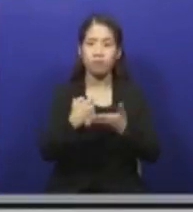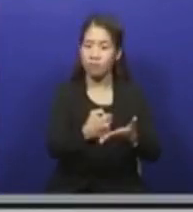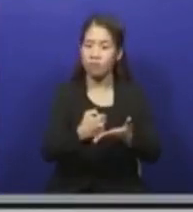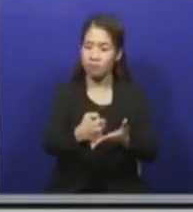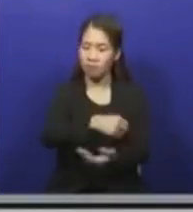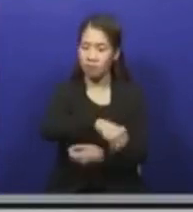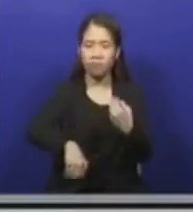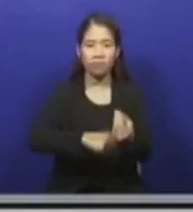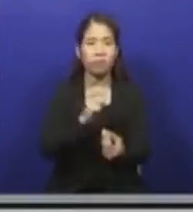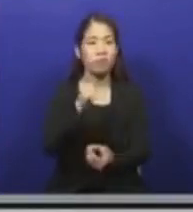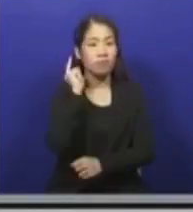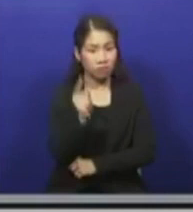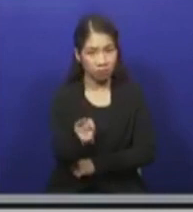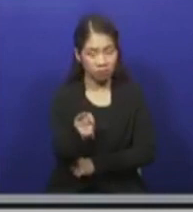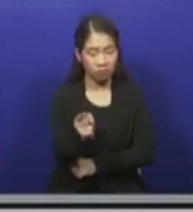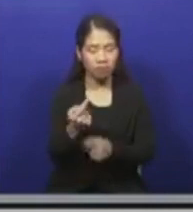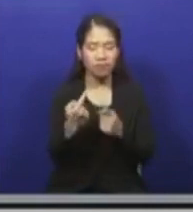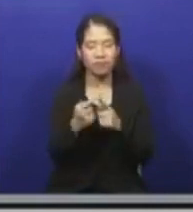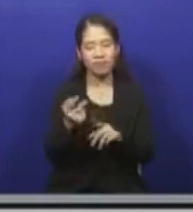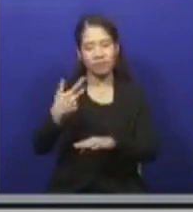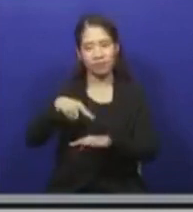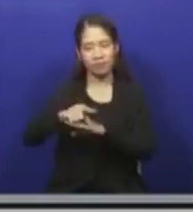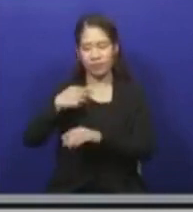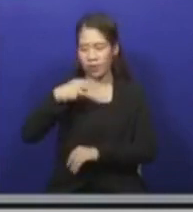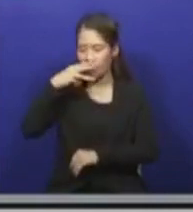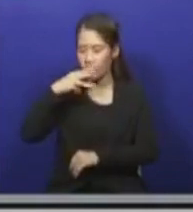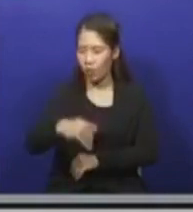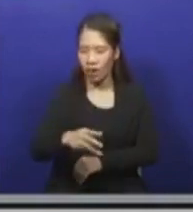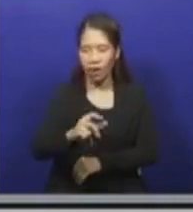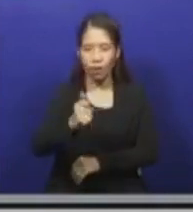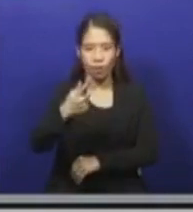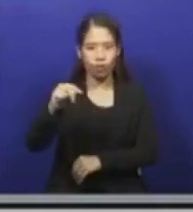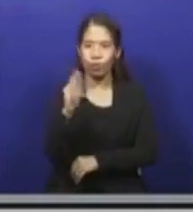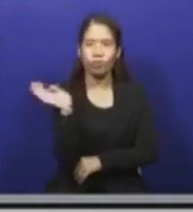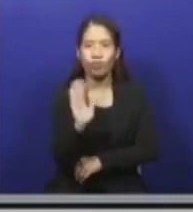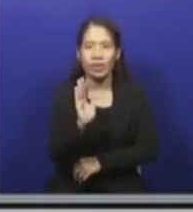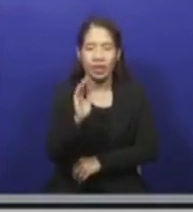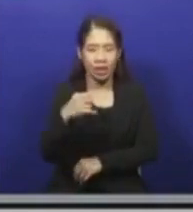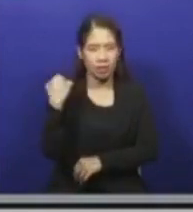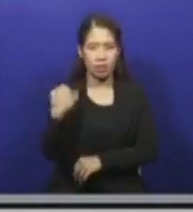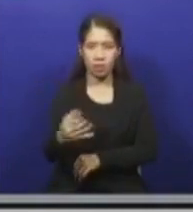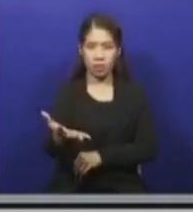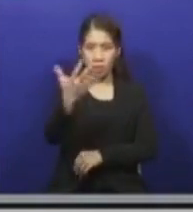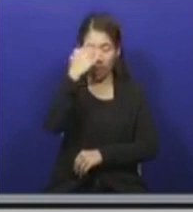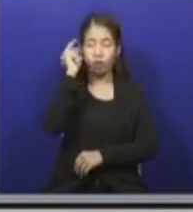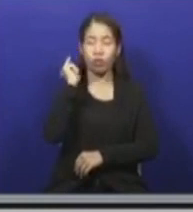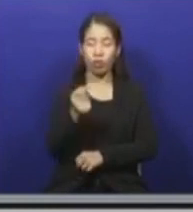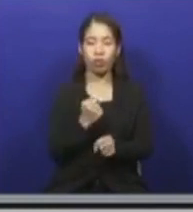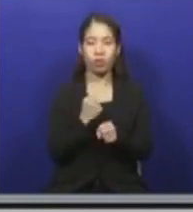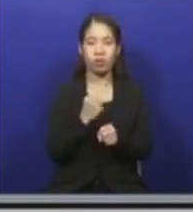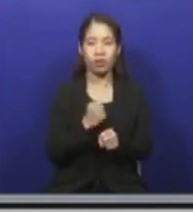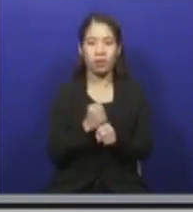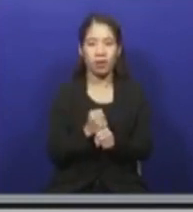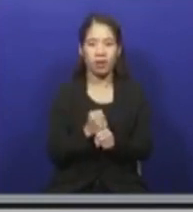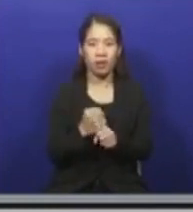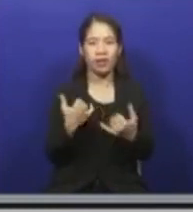งๆเหรอครับแต่ท่านประธานครับงานนี้อย่าไปโทษหน่วยงานท้องถิ่นนะครับพวกเขาไม่ได้ผิดอะไรเลยเพราะพวกเขาต้องทำงานภายใต้ส